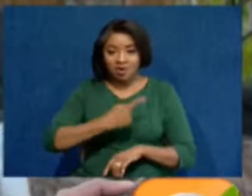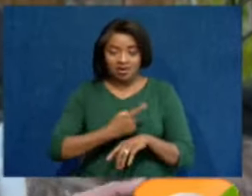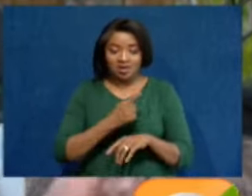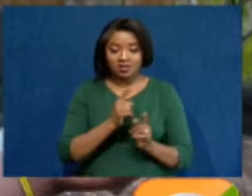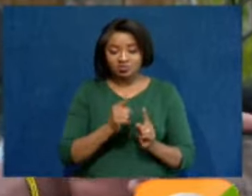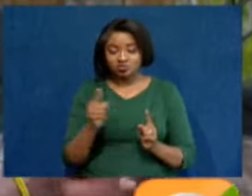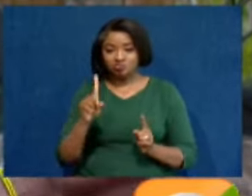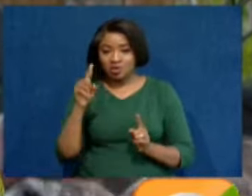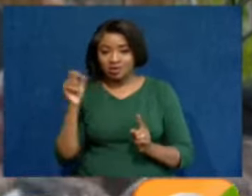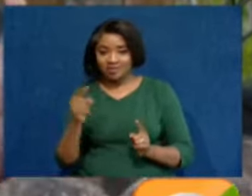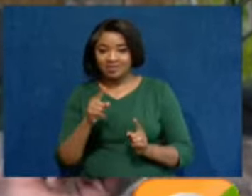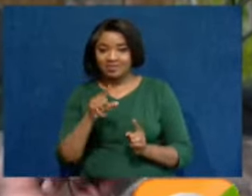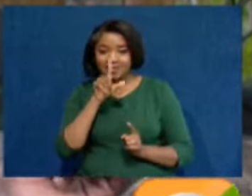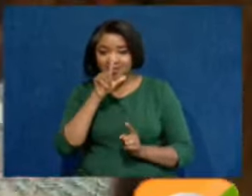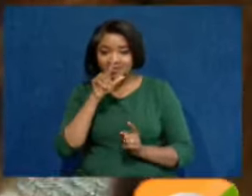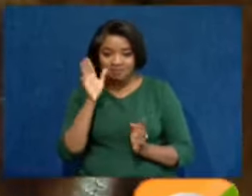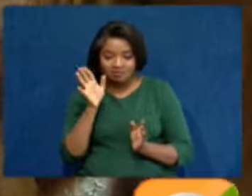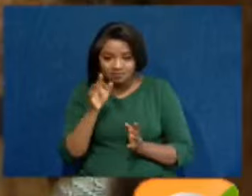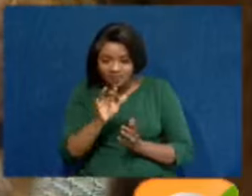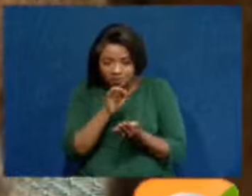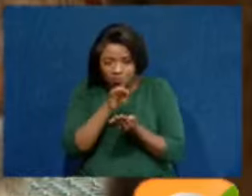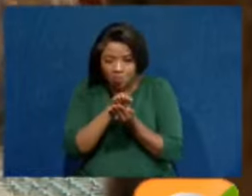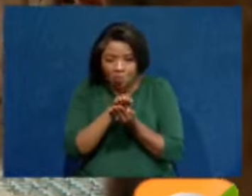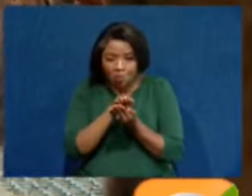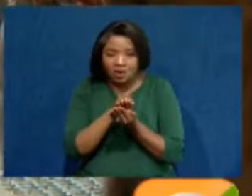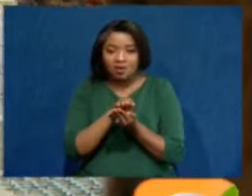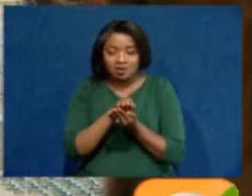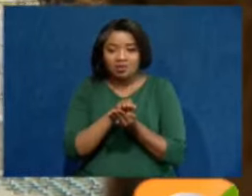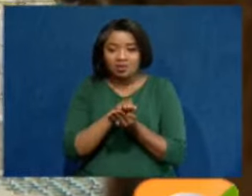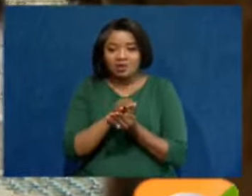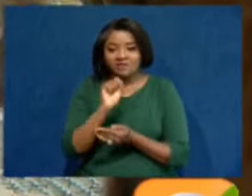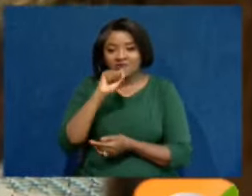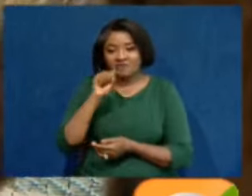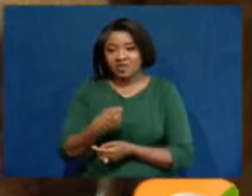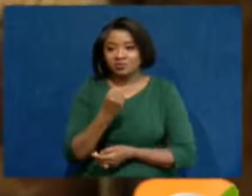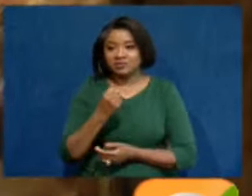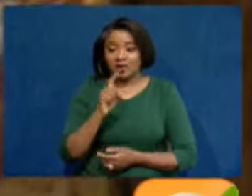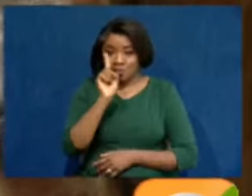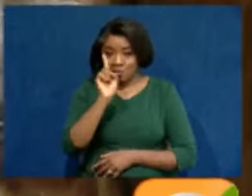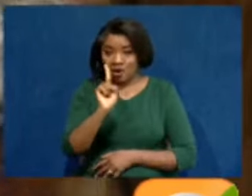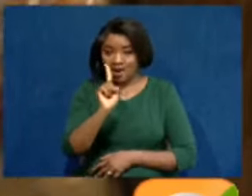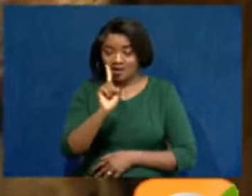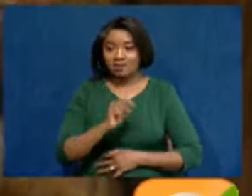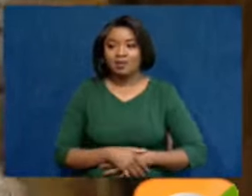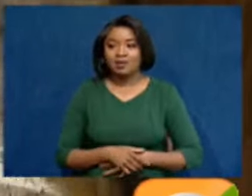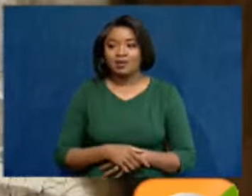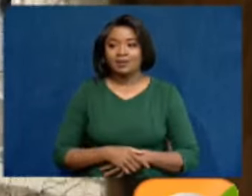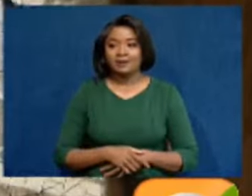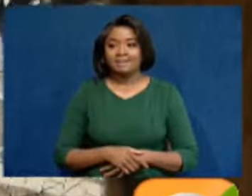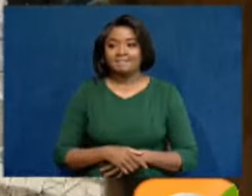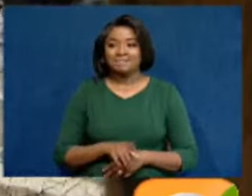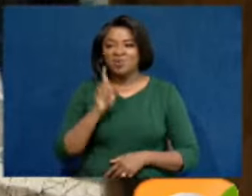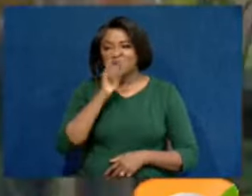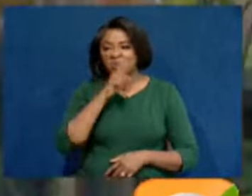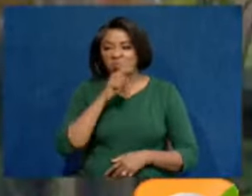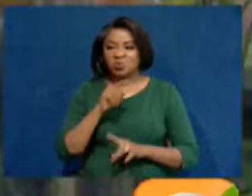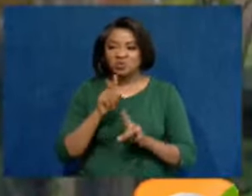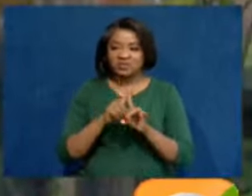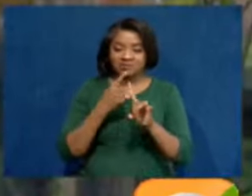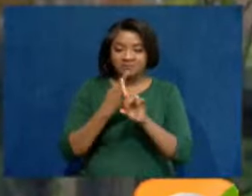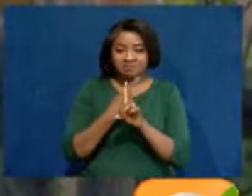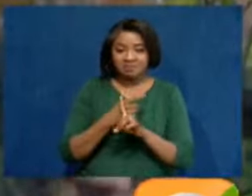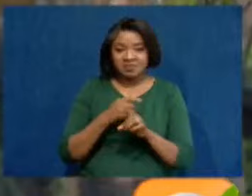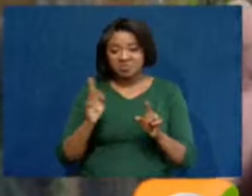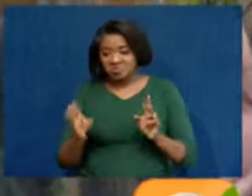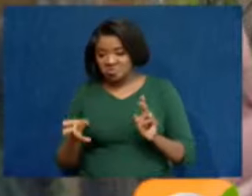5000. Mature one ni 25k. Si kibanta pia ni aina ya kuku lakini hizo ornamentals. Pia hiyo kikompare na normal